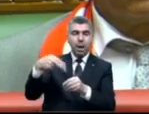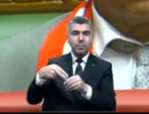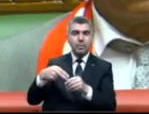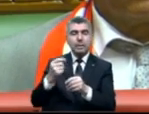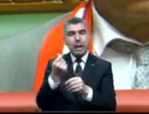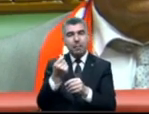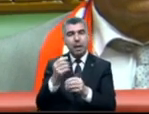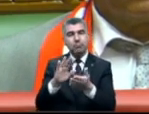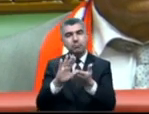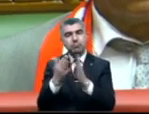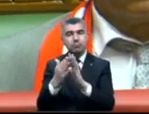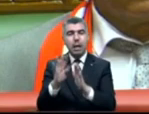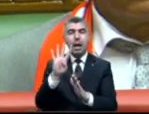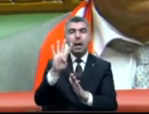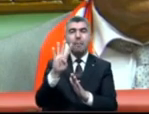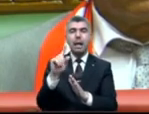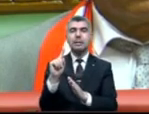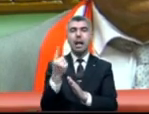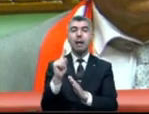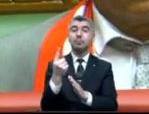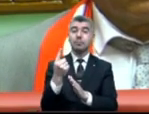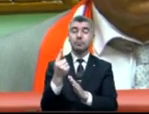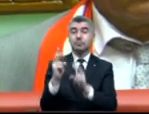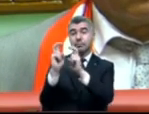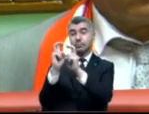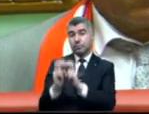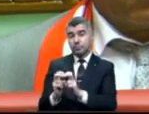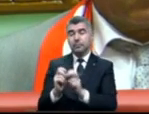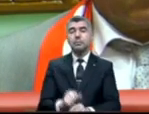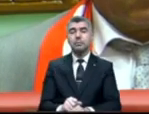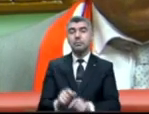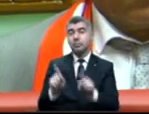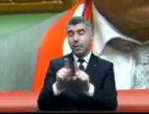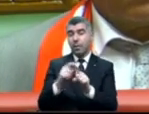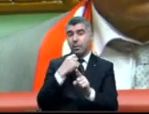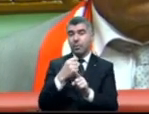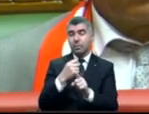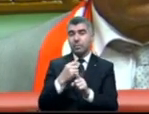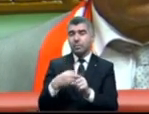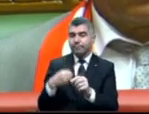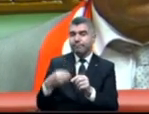ثمن الغازوال غادي ينقص ب4 دراهم على الأقل. لذلك أضحى من غير المستصاغ